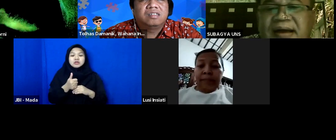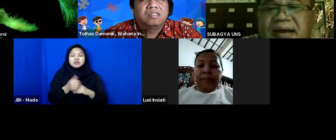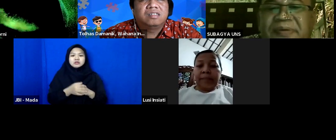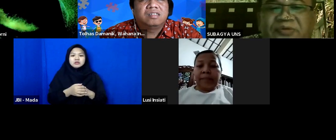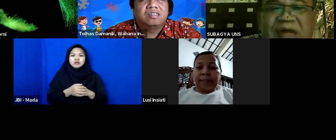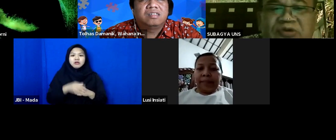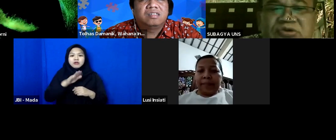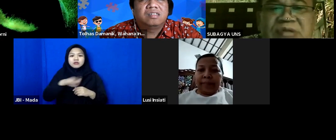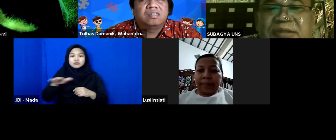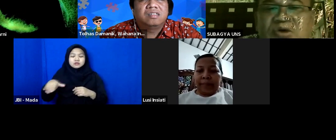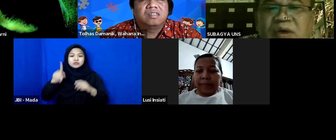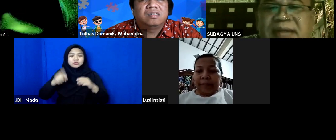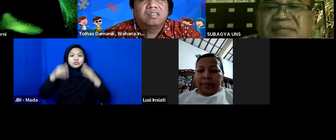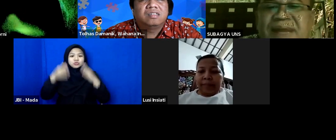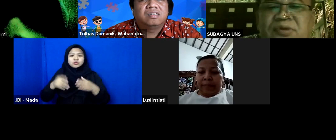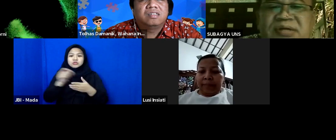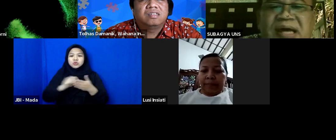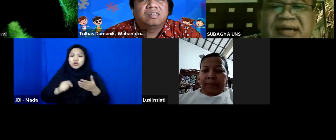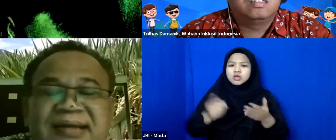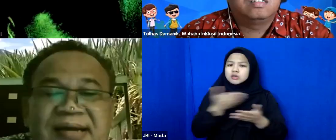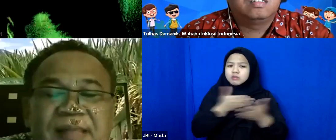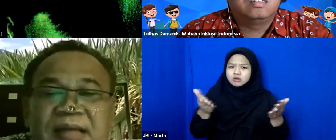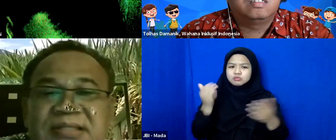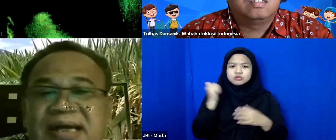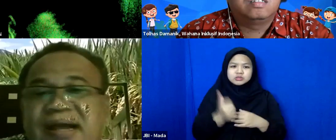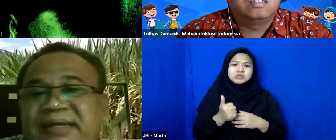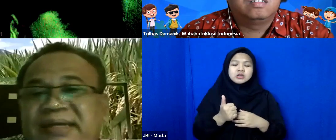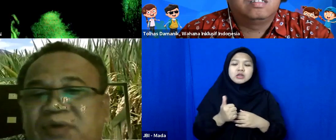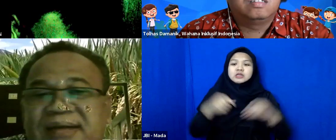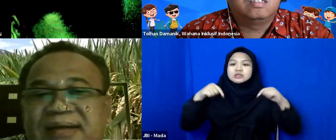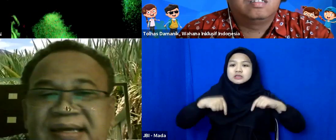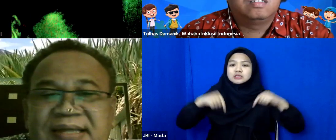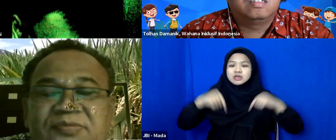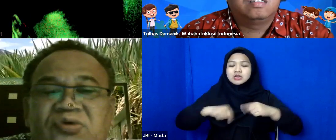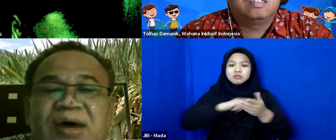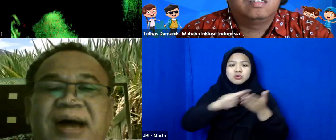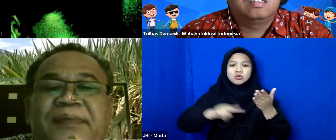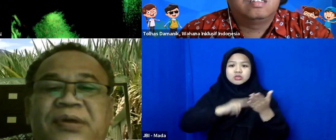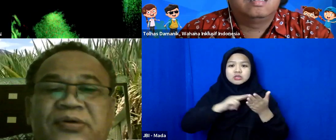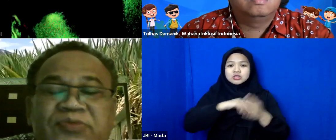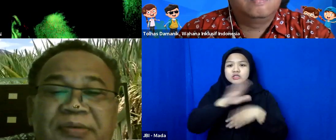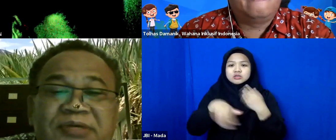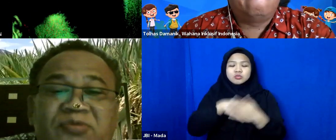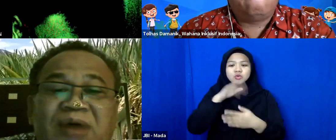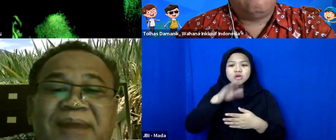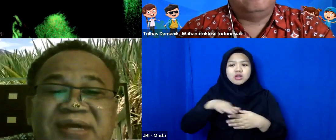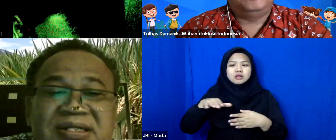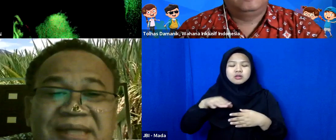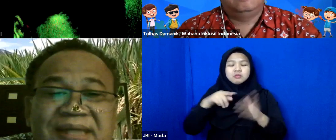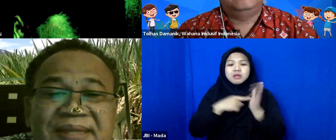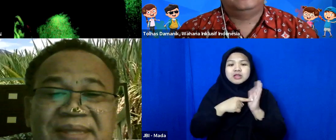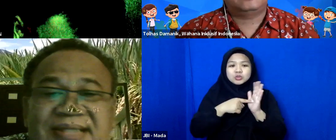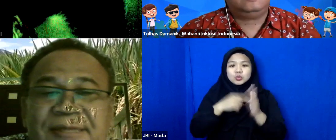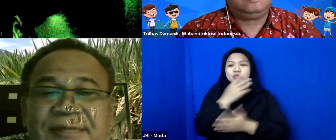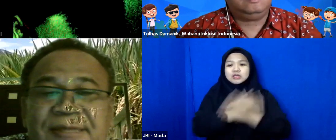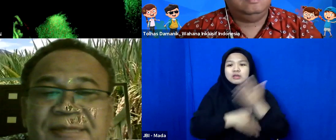anak-anak berkebutuhan khusus dapat sekolah dimanapun dia inginkan karang di perguruan tinggi semua anak berkumpul semua Masa